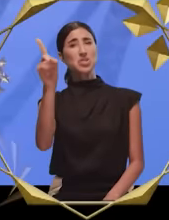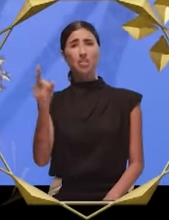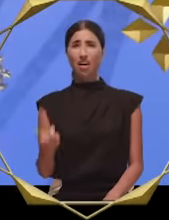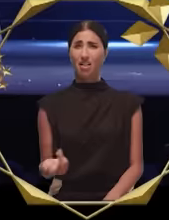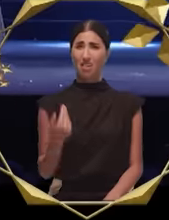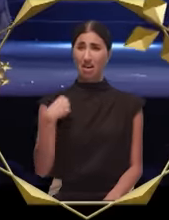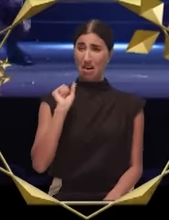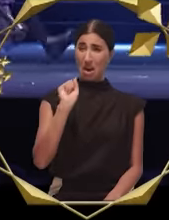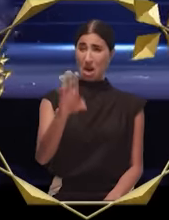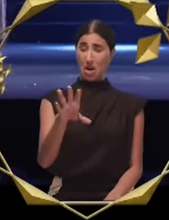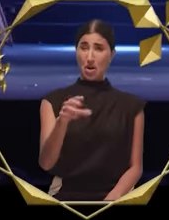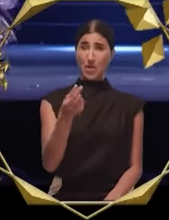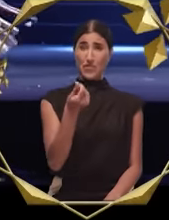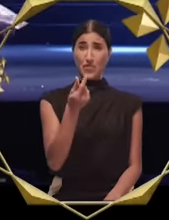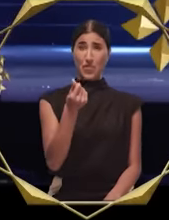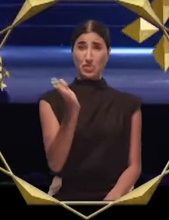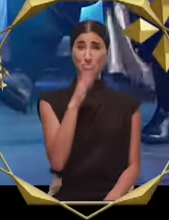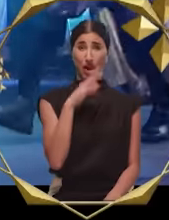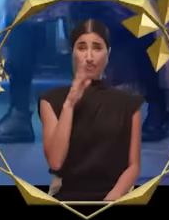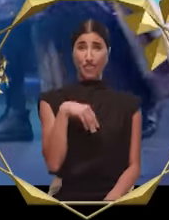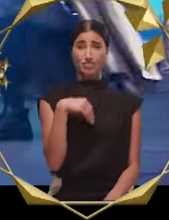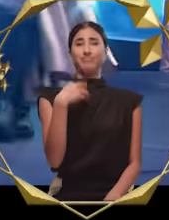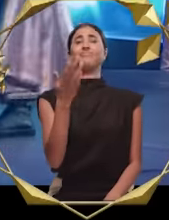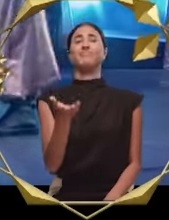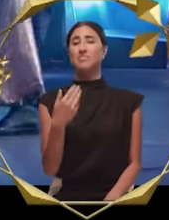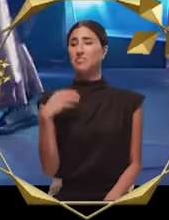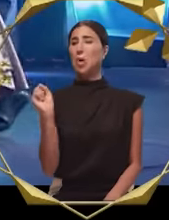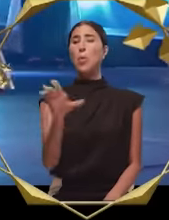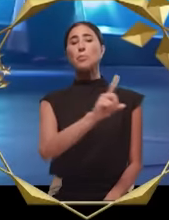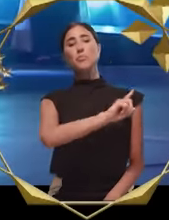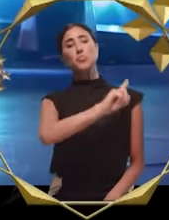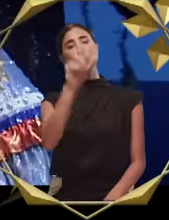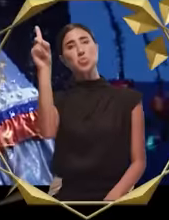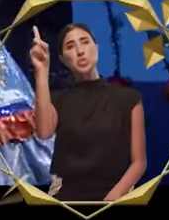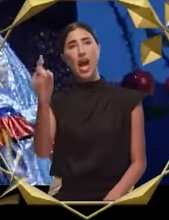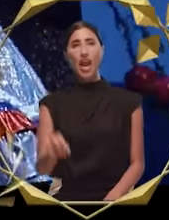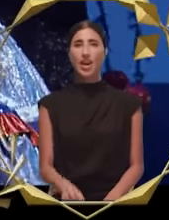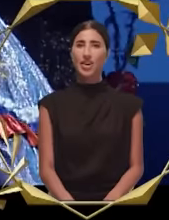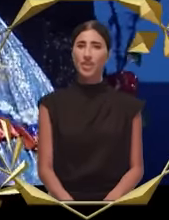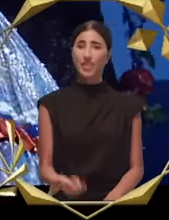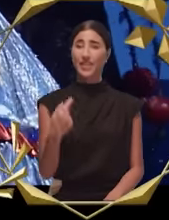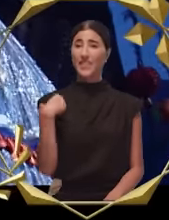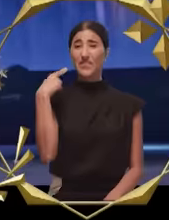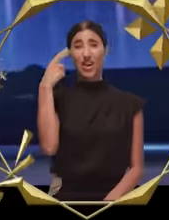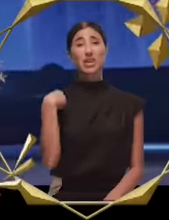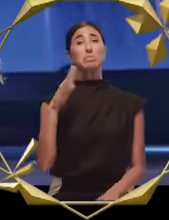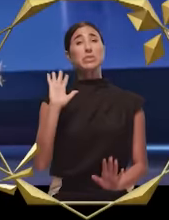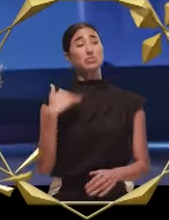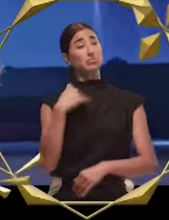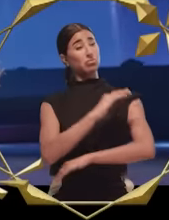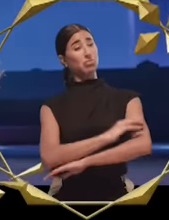هيهات هيهات من قال أني يا حضرات